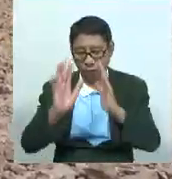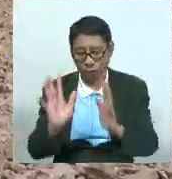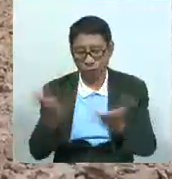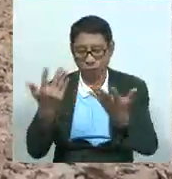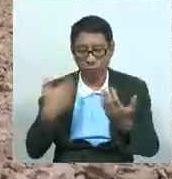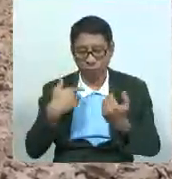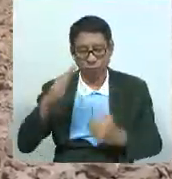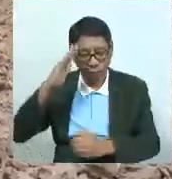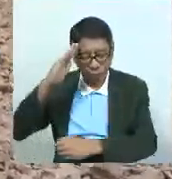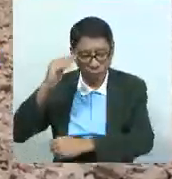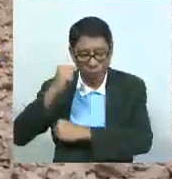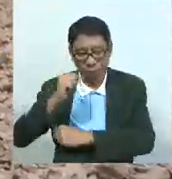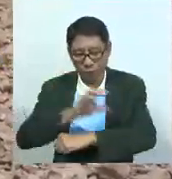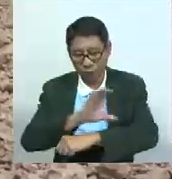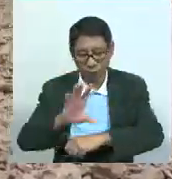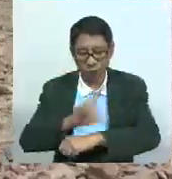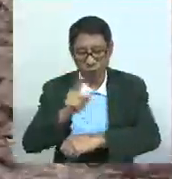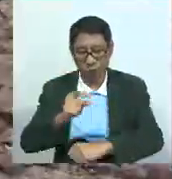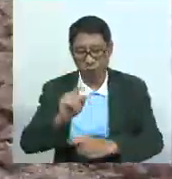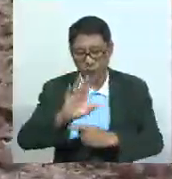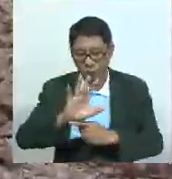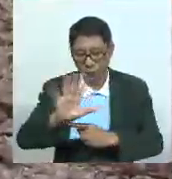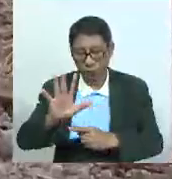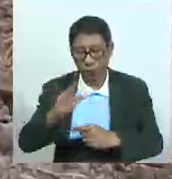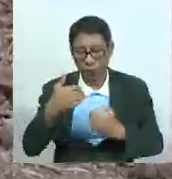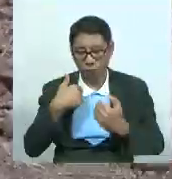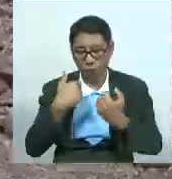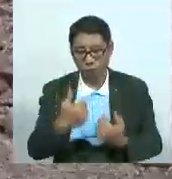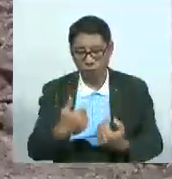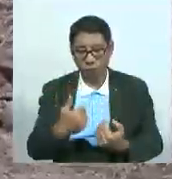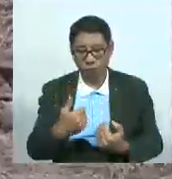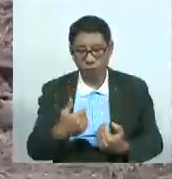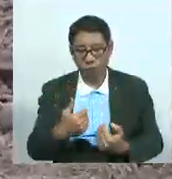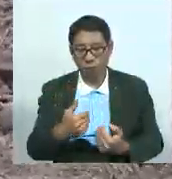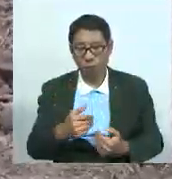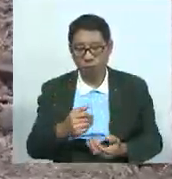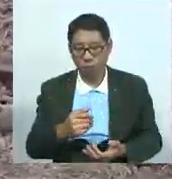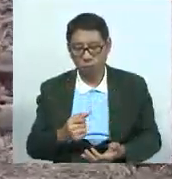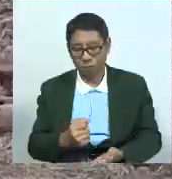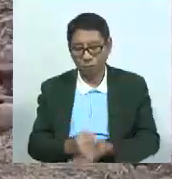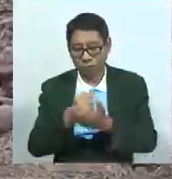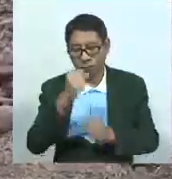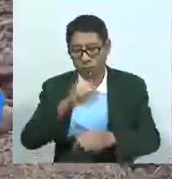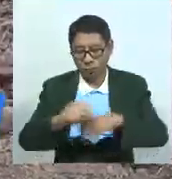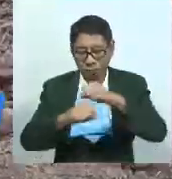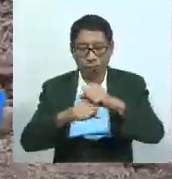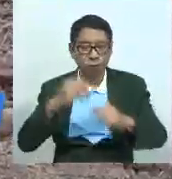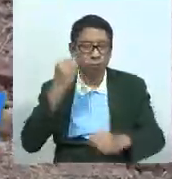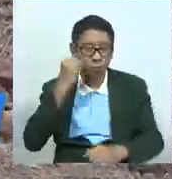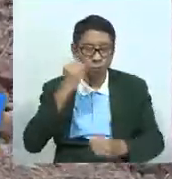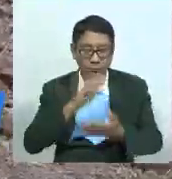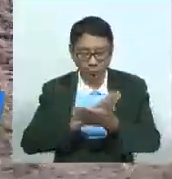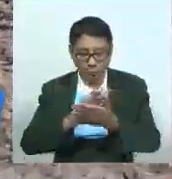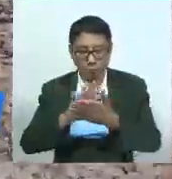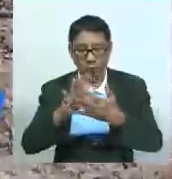ครับทหารช่างจากกองพันทหารช่างที่5กองพลทหารราบที่5ได้ทำการยกเสาเอกและเริ่มก่อสร้างบ้